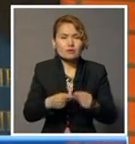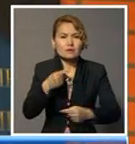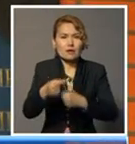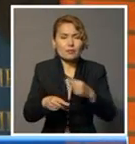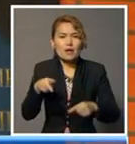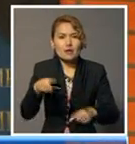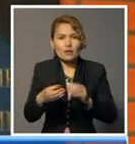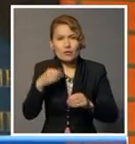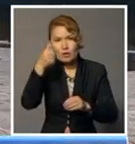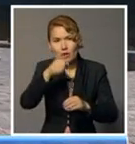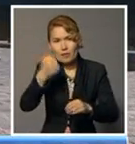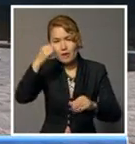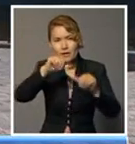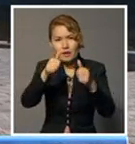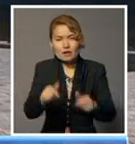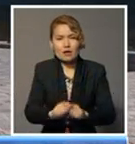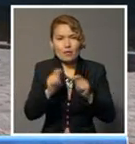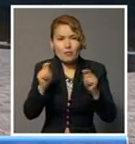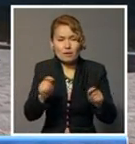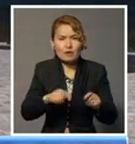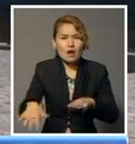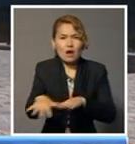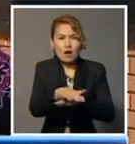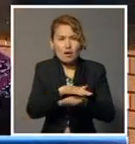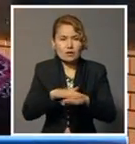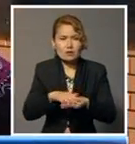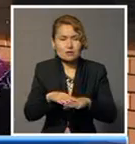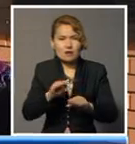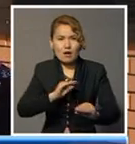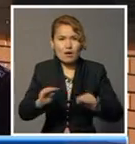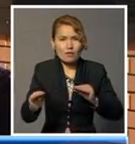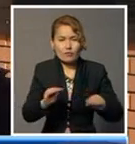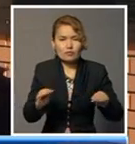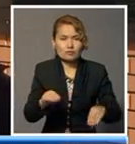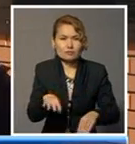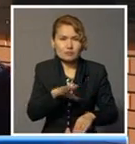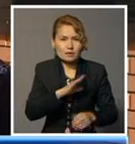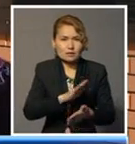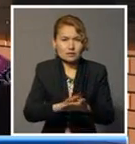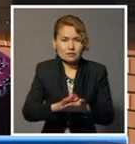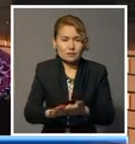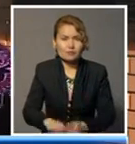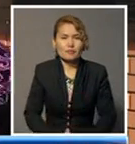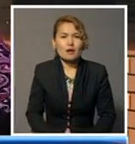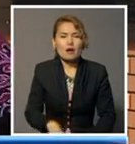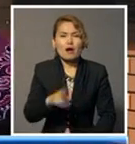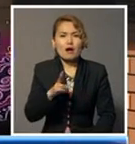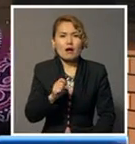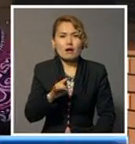2015 жылы кесенесін жаңартты. Қазір ауласы абаттандырылуда. Қаратал ауданынан жастары келіп, осы жерге 700